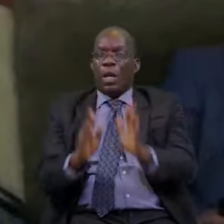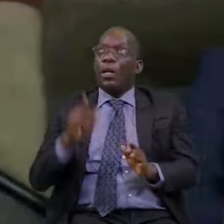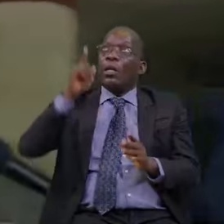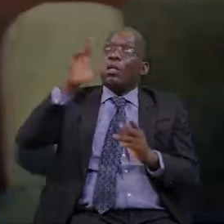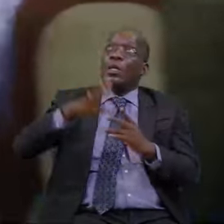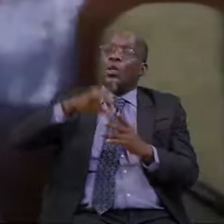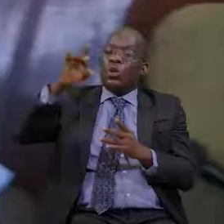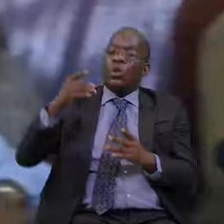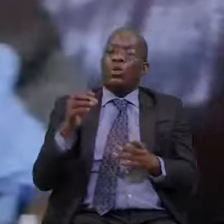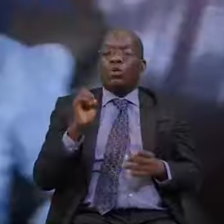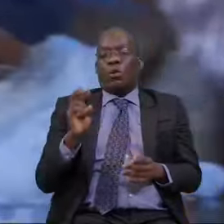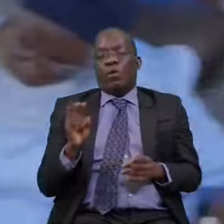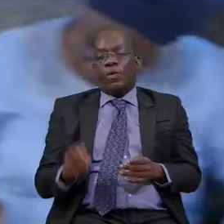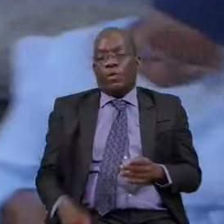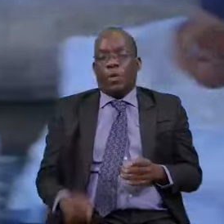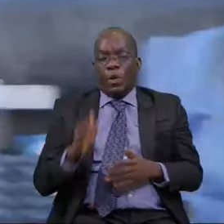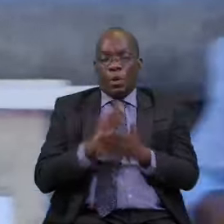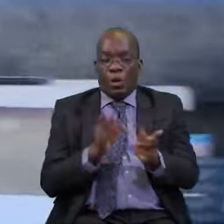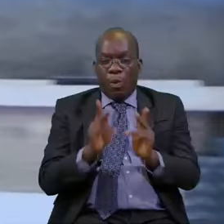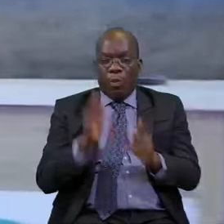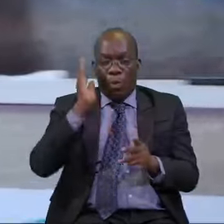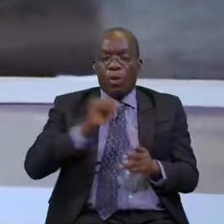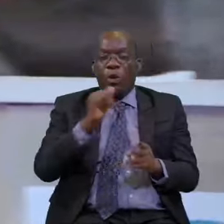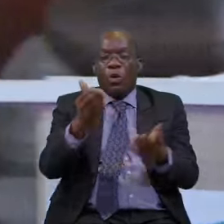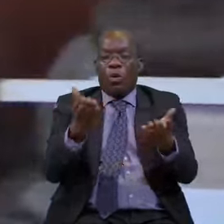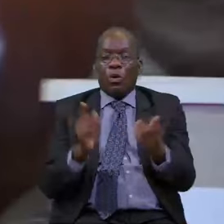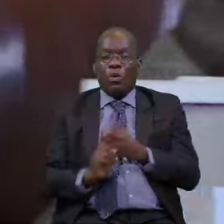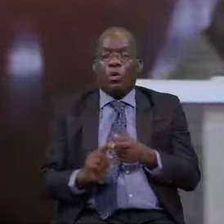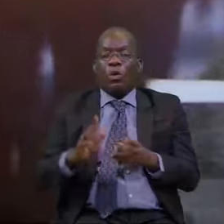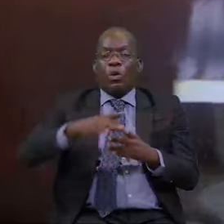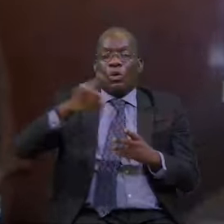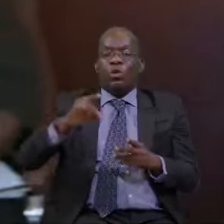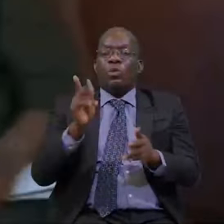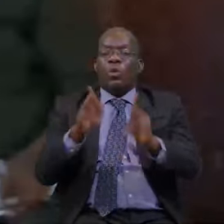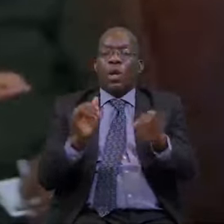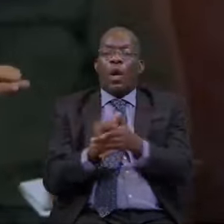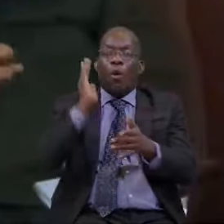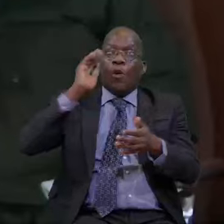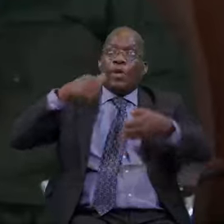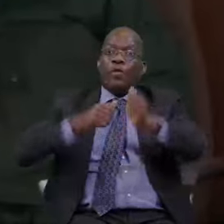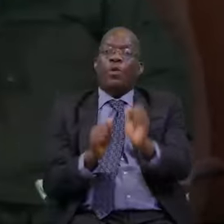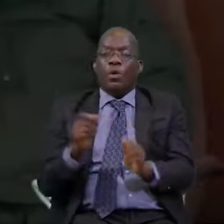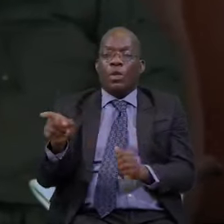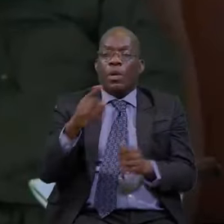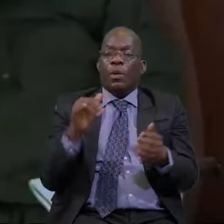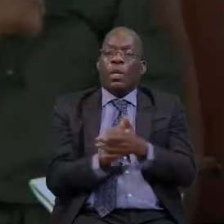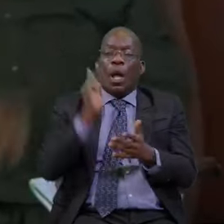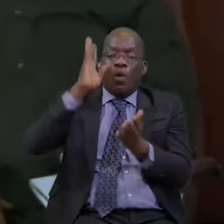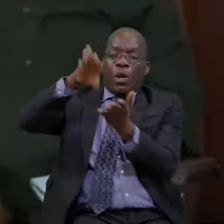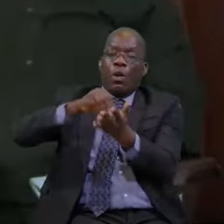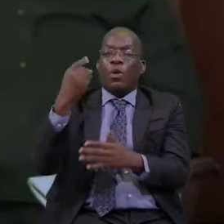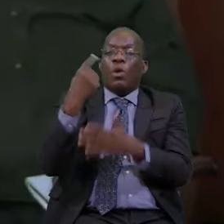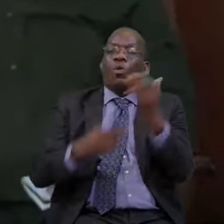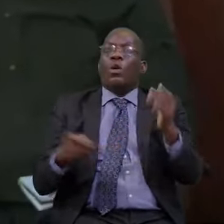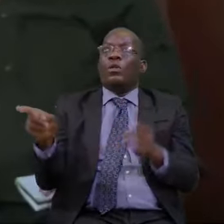les 12. Certains ne vont pas vouloir choisir les gens pour que les gens les suivent, pour voir ce qu'ils font, pour que les gens les copient, les